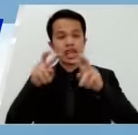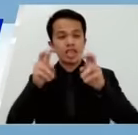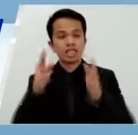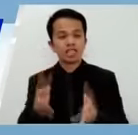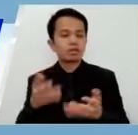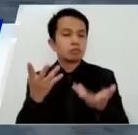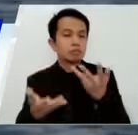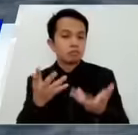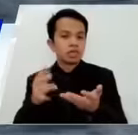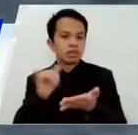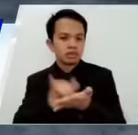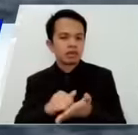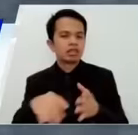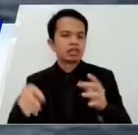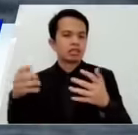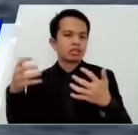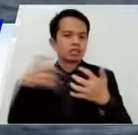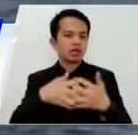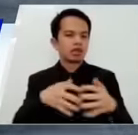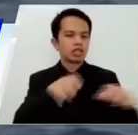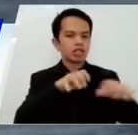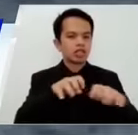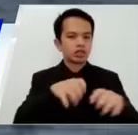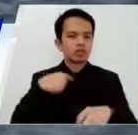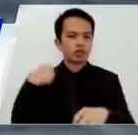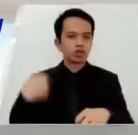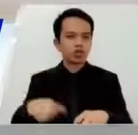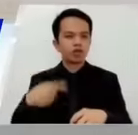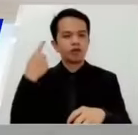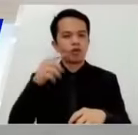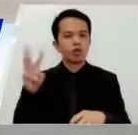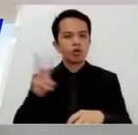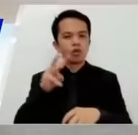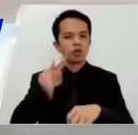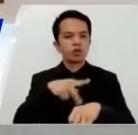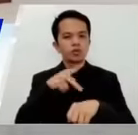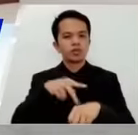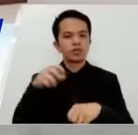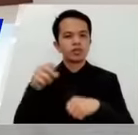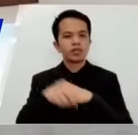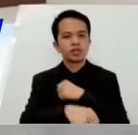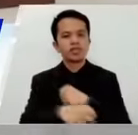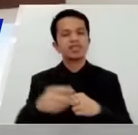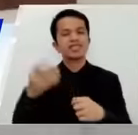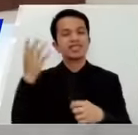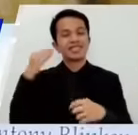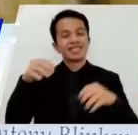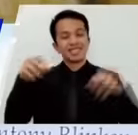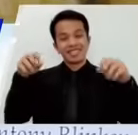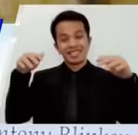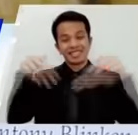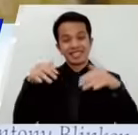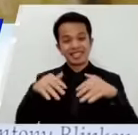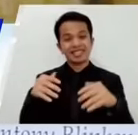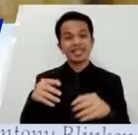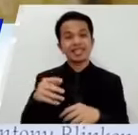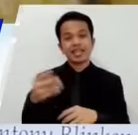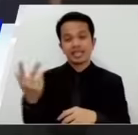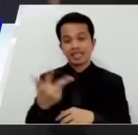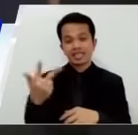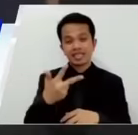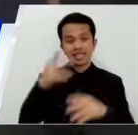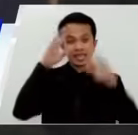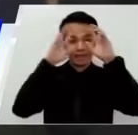may kinalaman ang mga aktibidad ng China sa West Philippine Sea sa pulong ni na Pangulong Bongbong Marcos, US President Joe